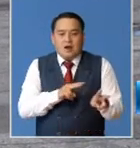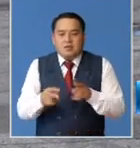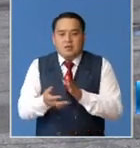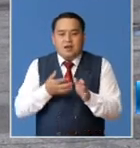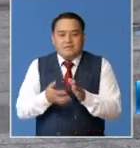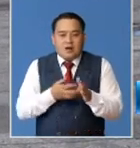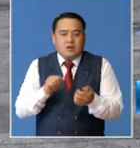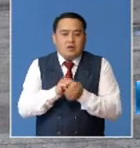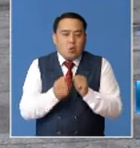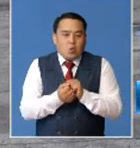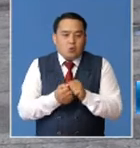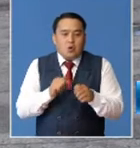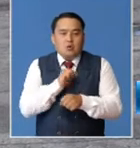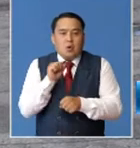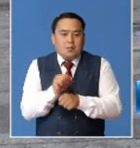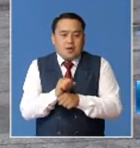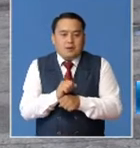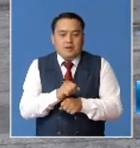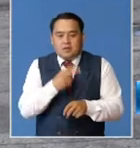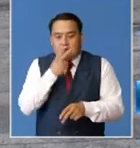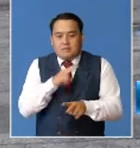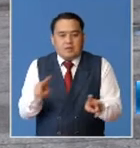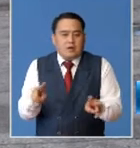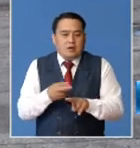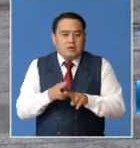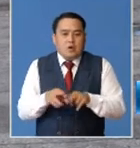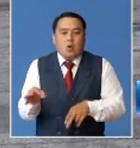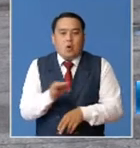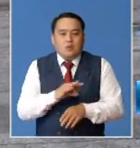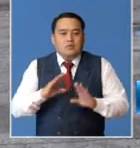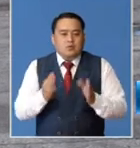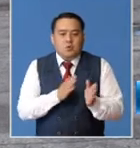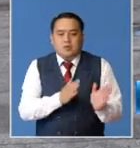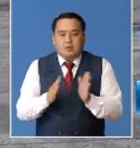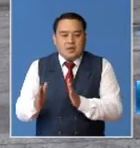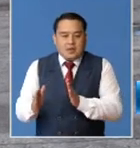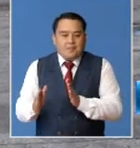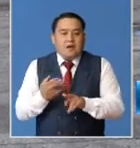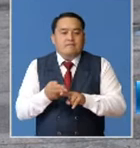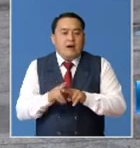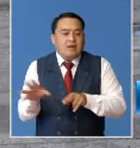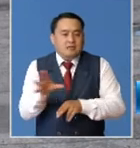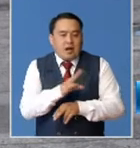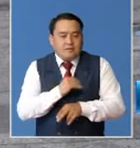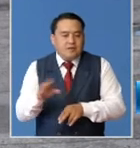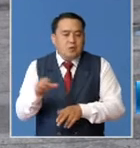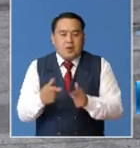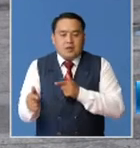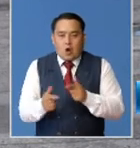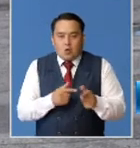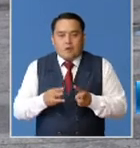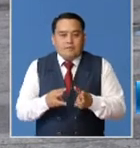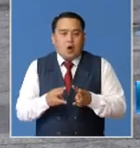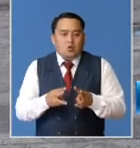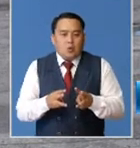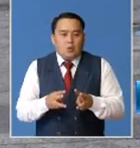нехватки твердого топлива на тупиках, мы не наблюдаем. Поэтому в этой области ситуация стабильная. Что касается в целом всей подготовки к